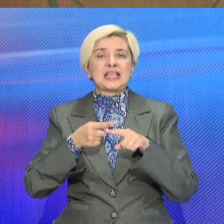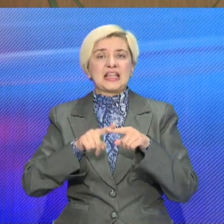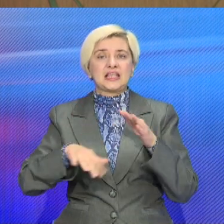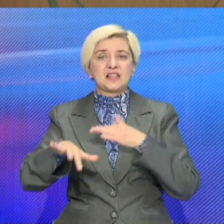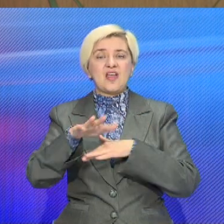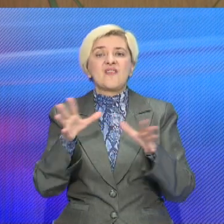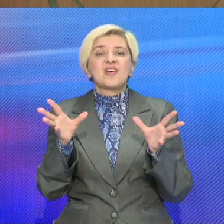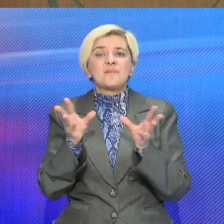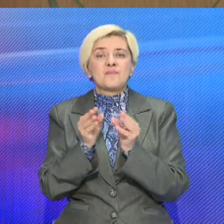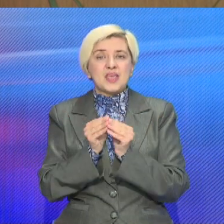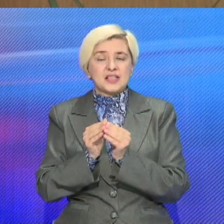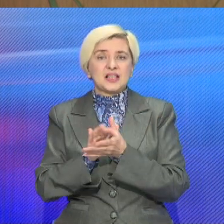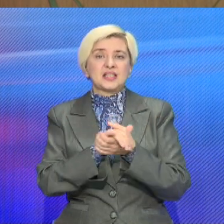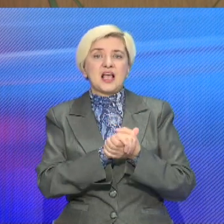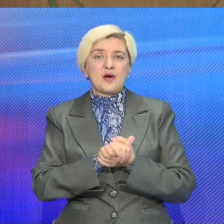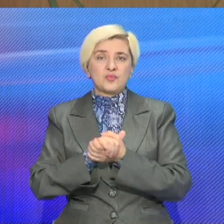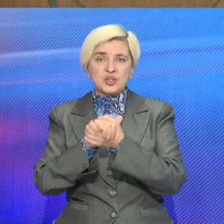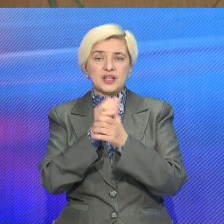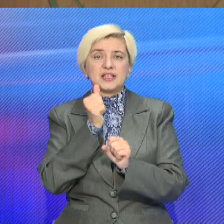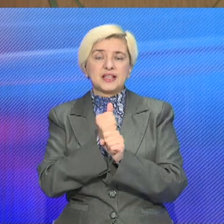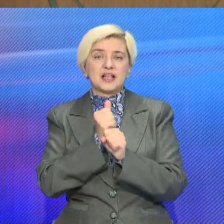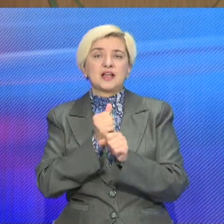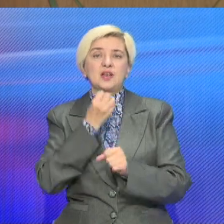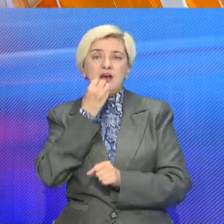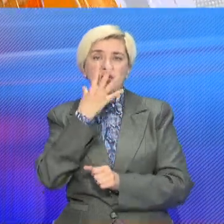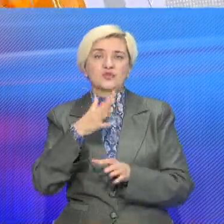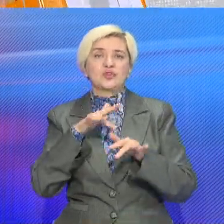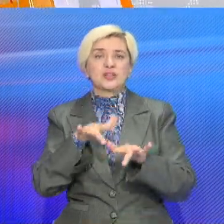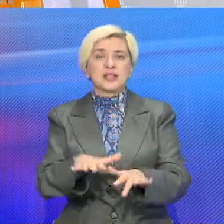вместе сообща просто делали доброе, хорошее дело.